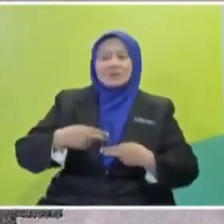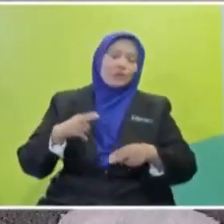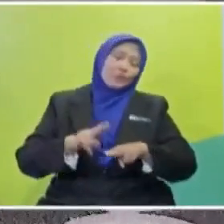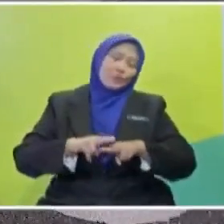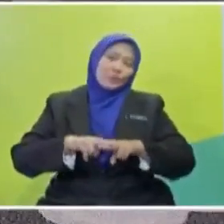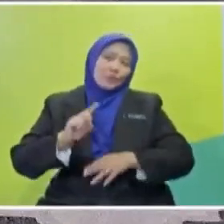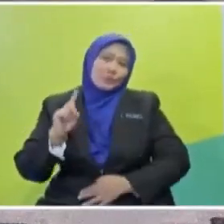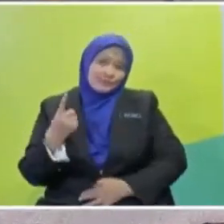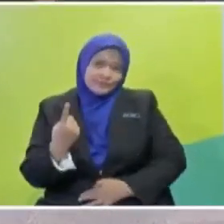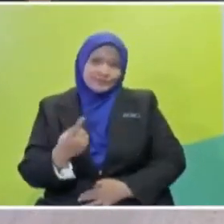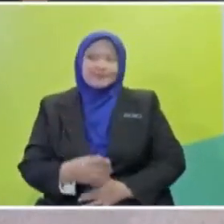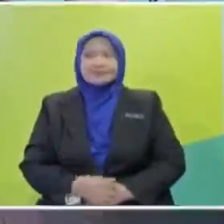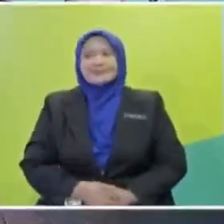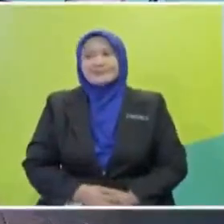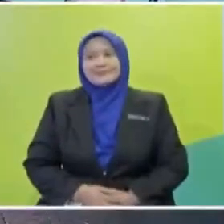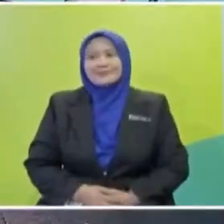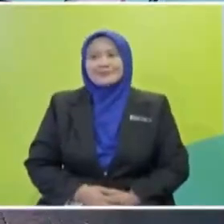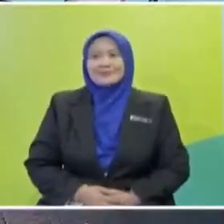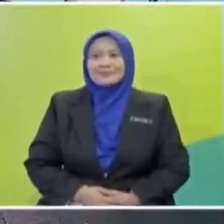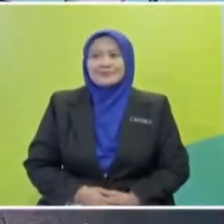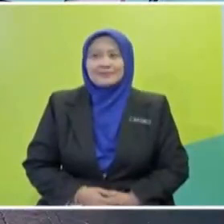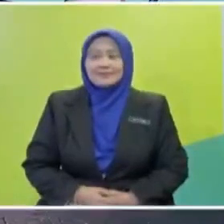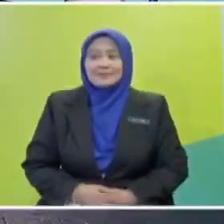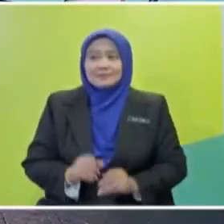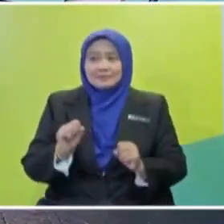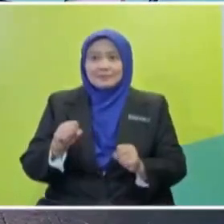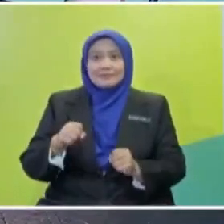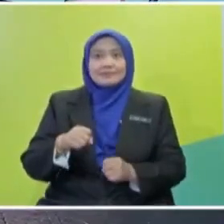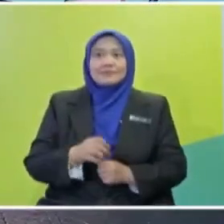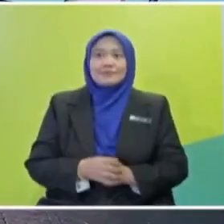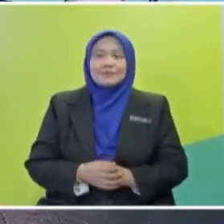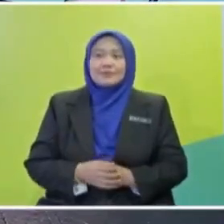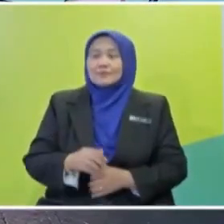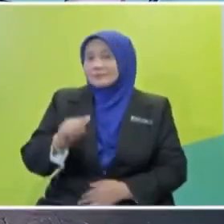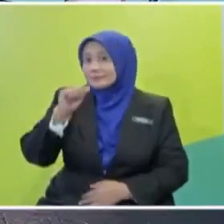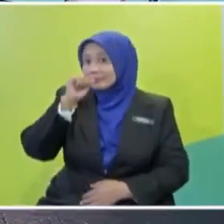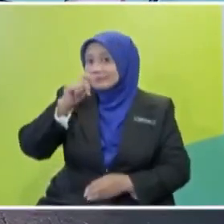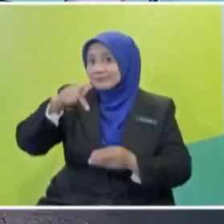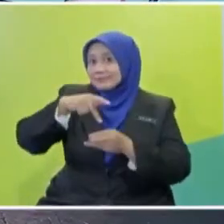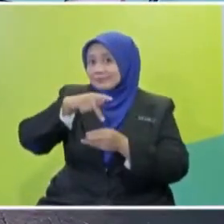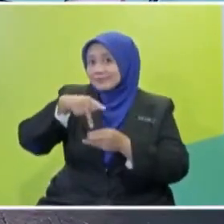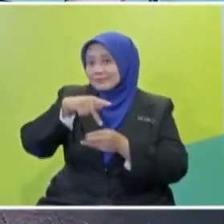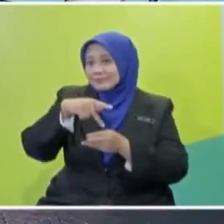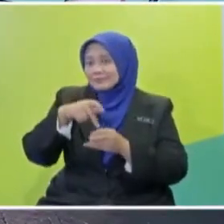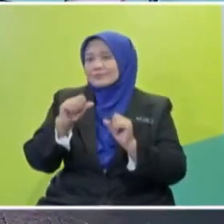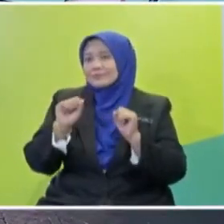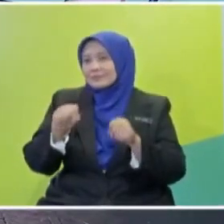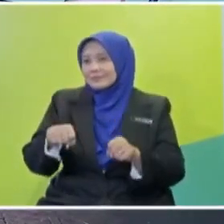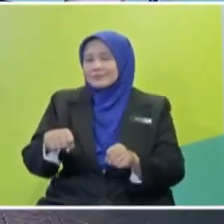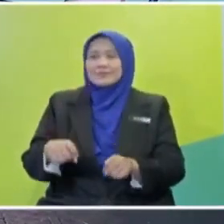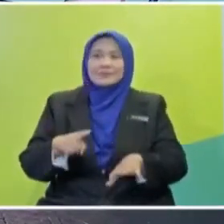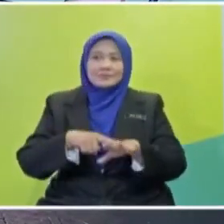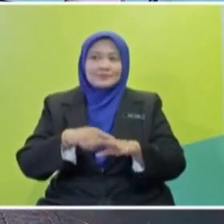Okey. Kita duduk saja je. Apa tu kakak? Boleh minum kopi. Ni pun boleh blender kat rumah